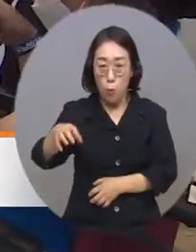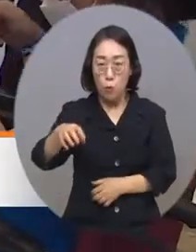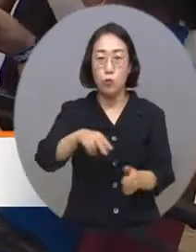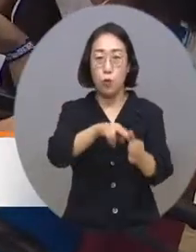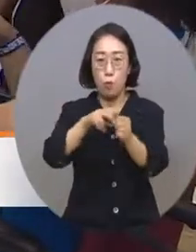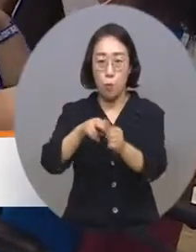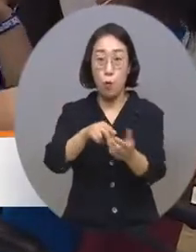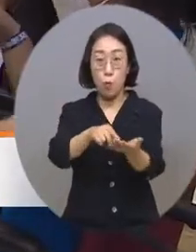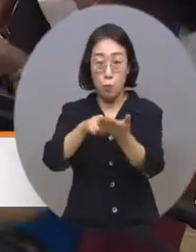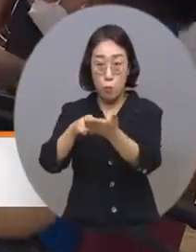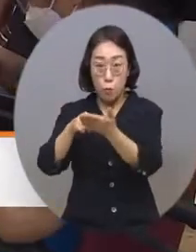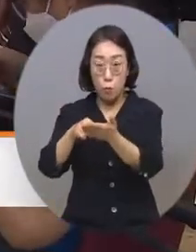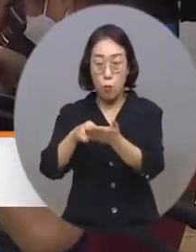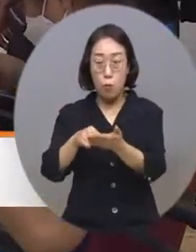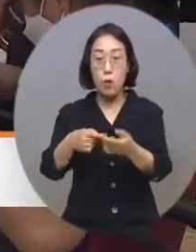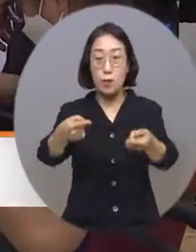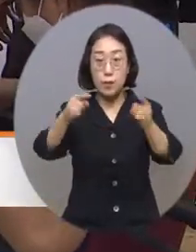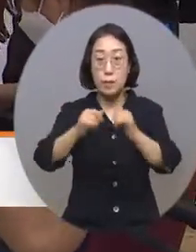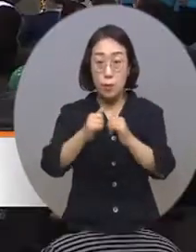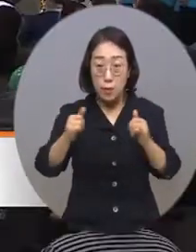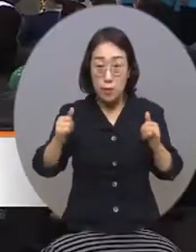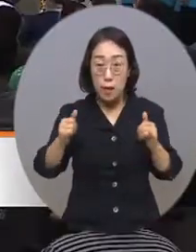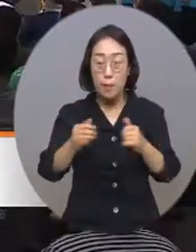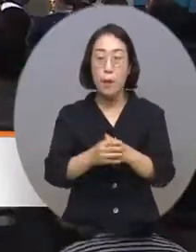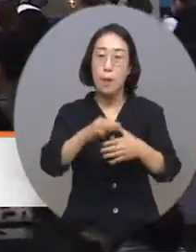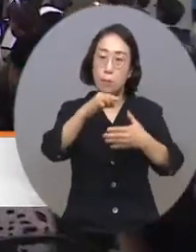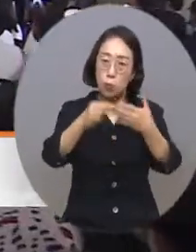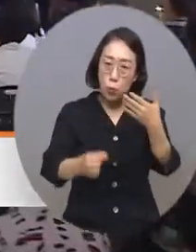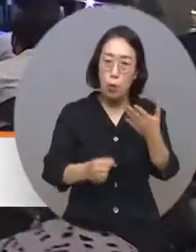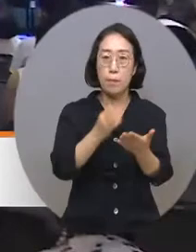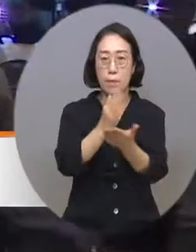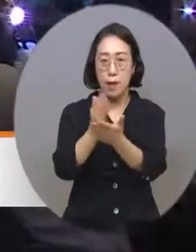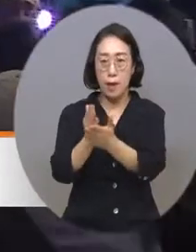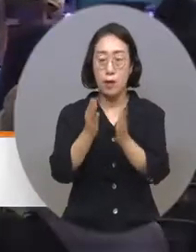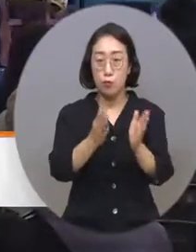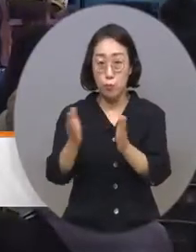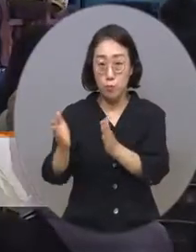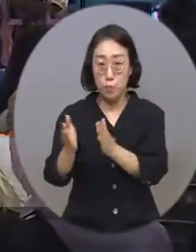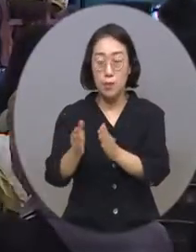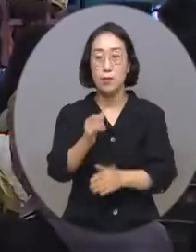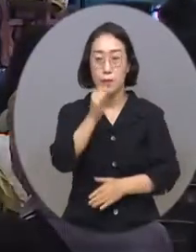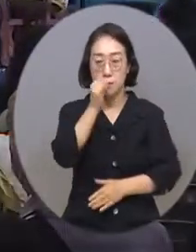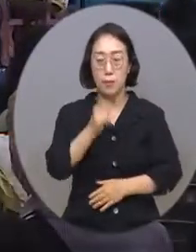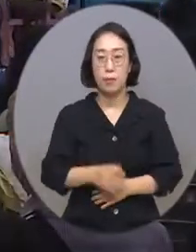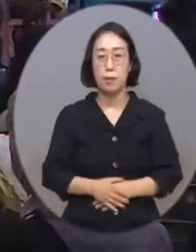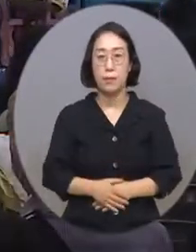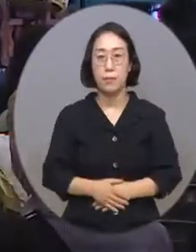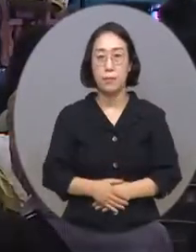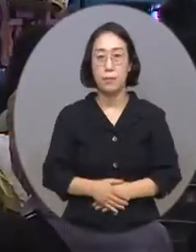선보이고 관람객과 함께하는 참여성 프로그램 등 다채로운 시간들이 마련됐습니다.